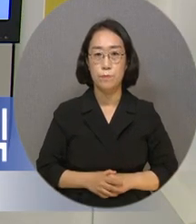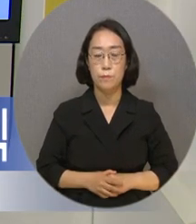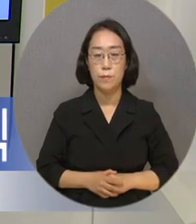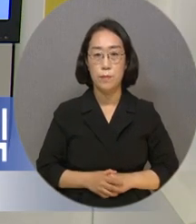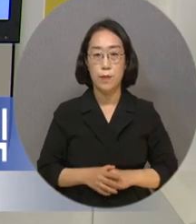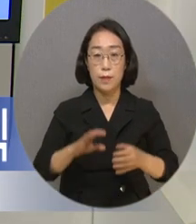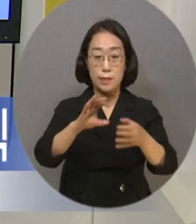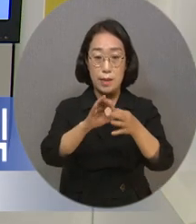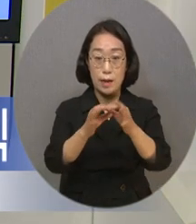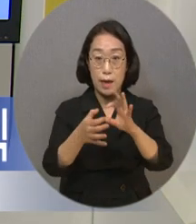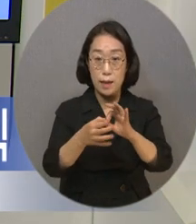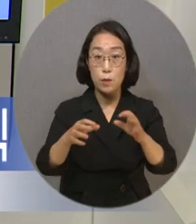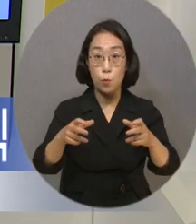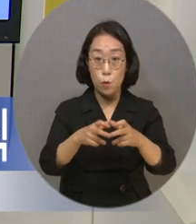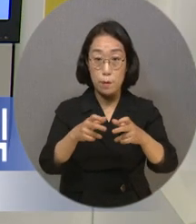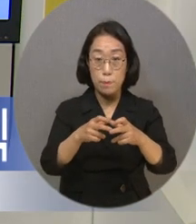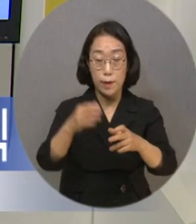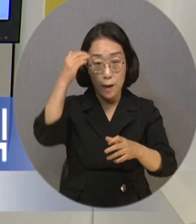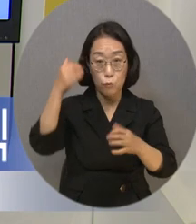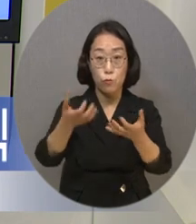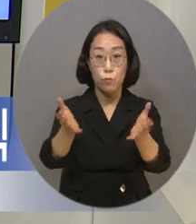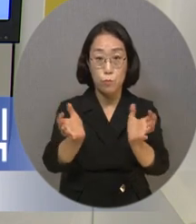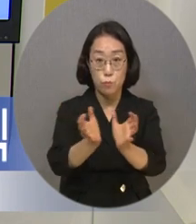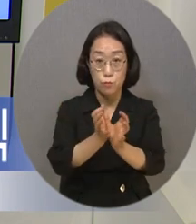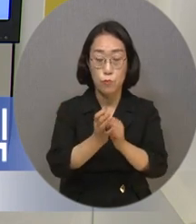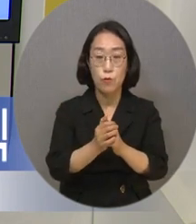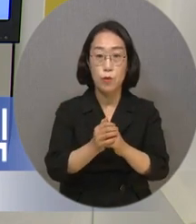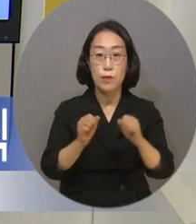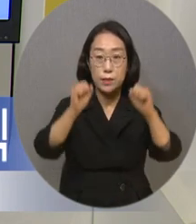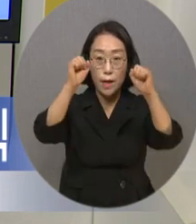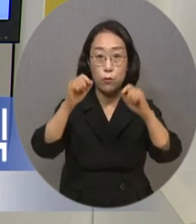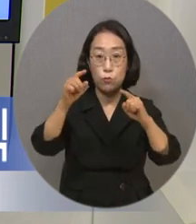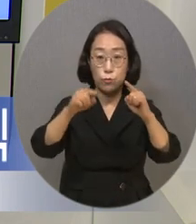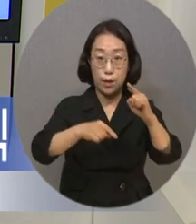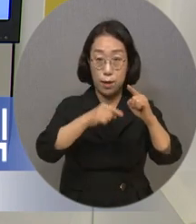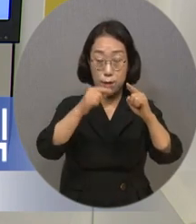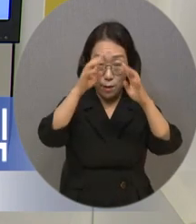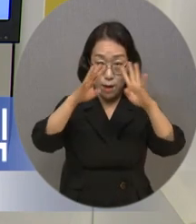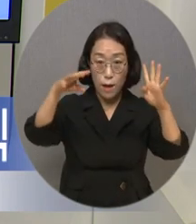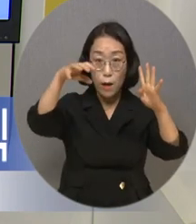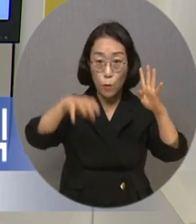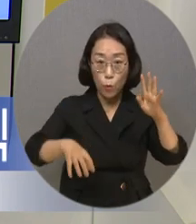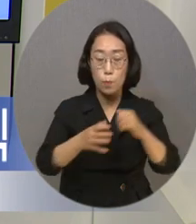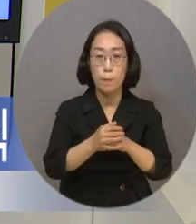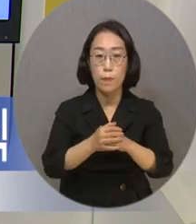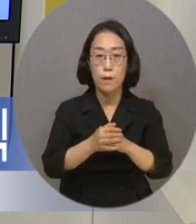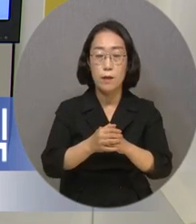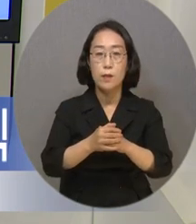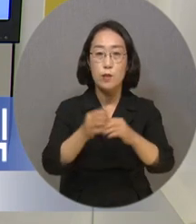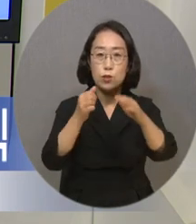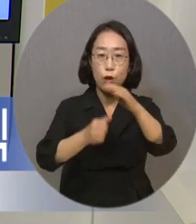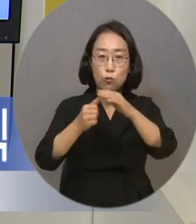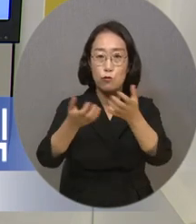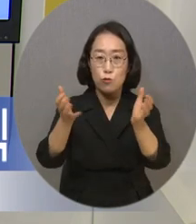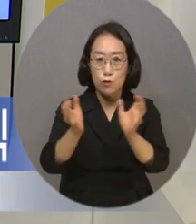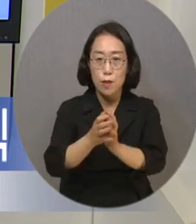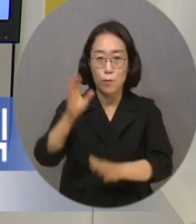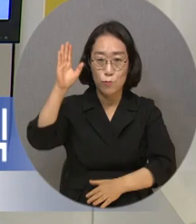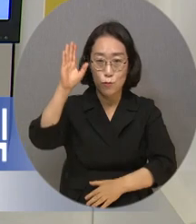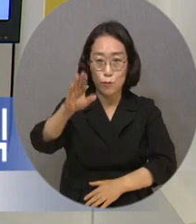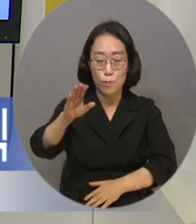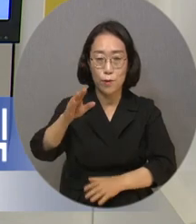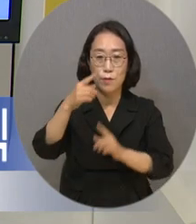스페셜 올림픽 코리아가 한국 체육대학교에서 2023 스페셜 올림픽 코리아 국가대표 선수단 세계대회